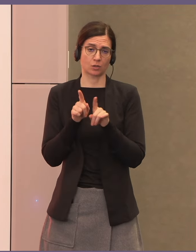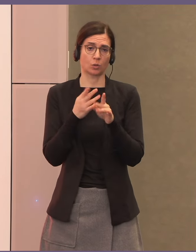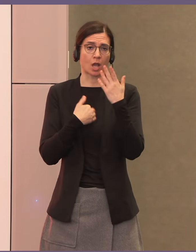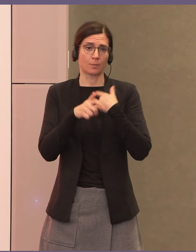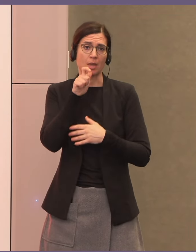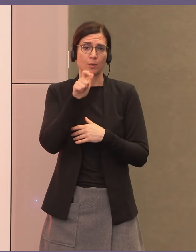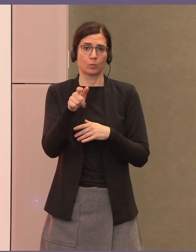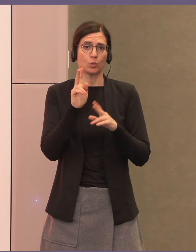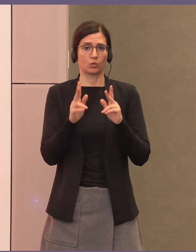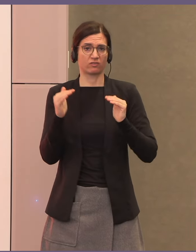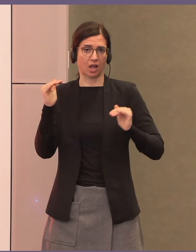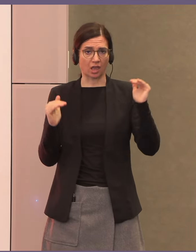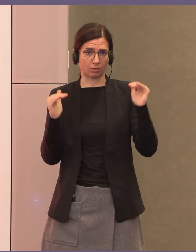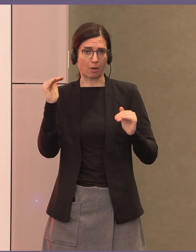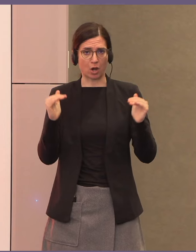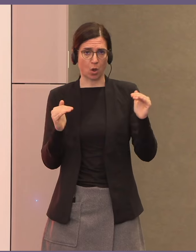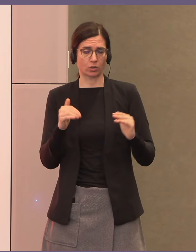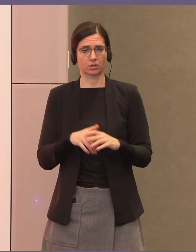unter einen Hut zu bringen.